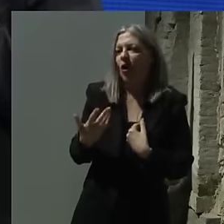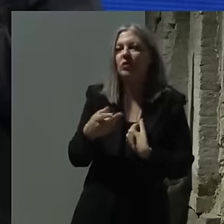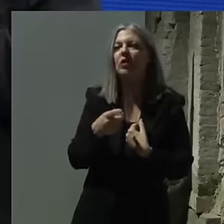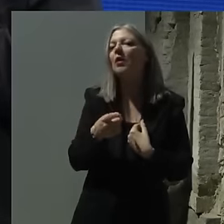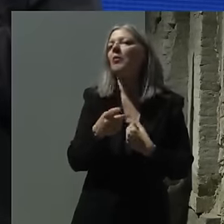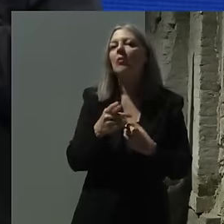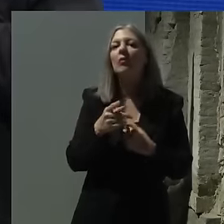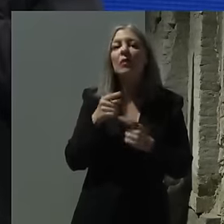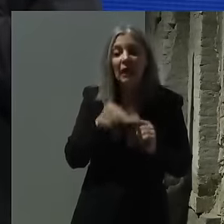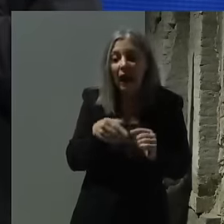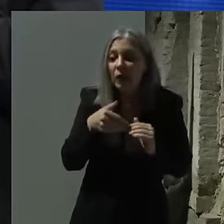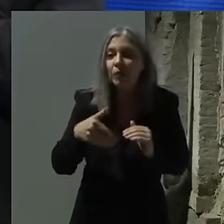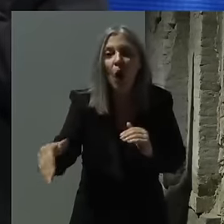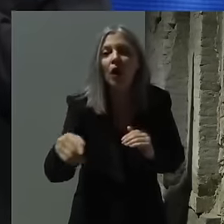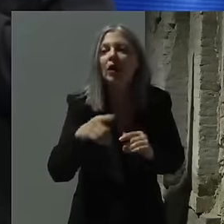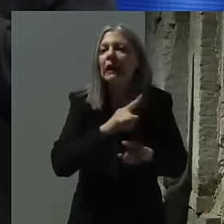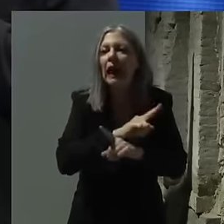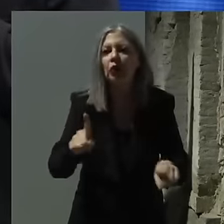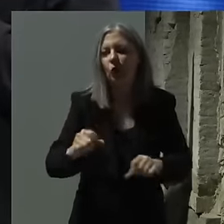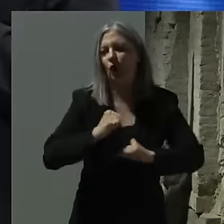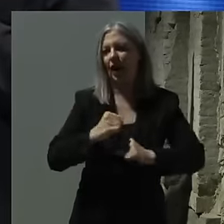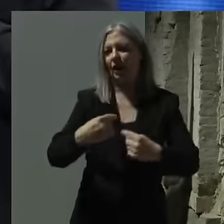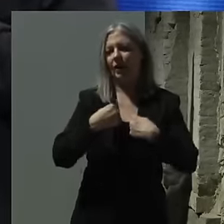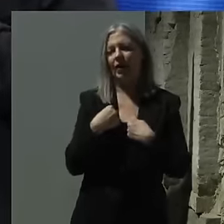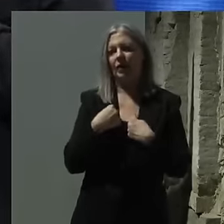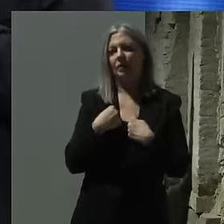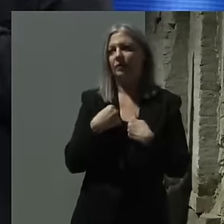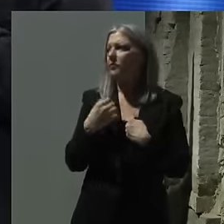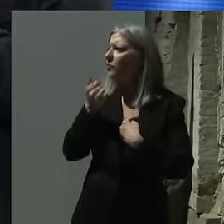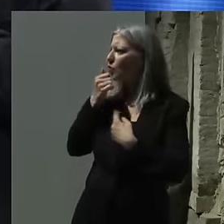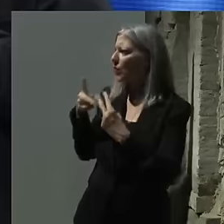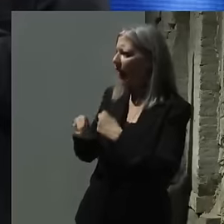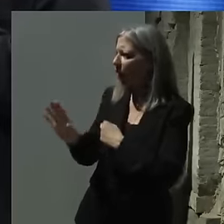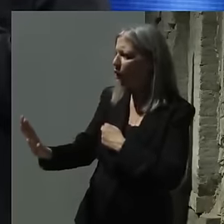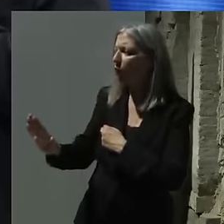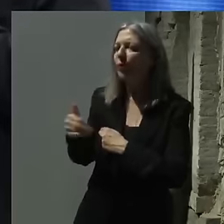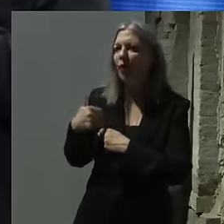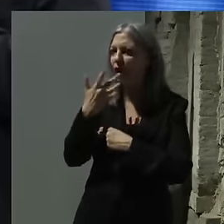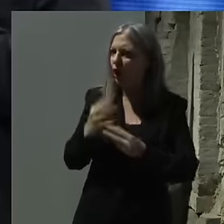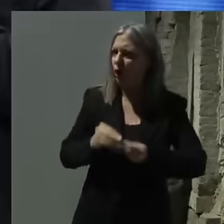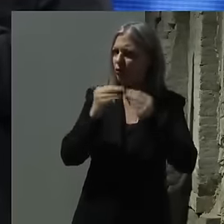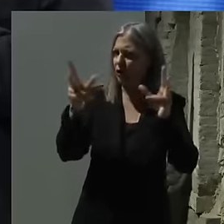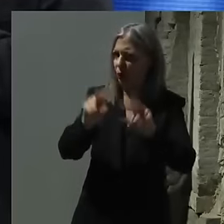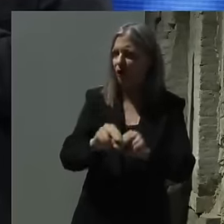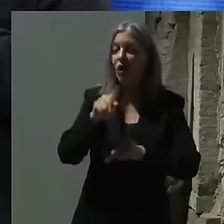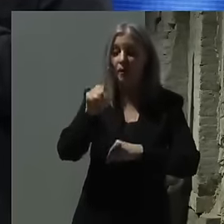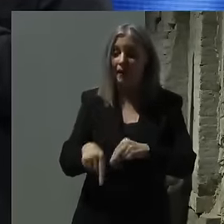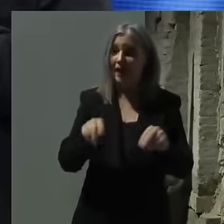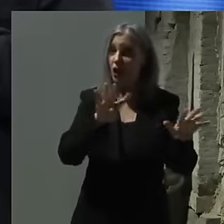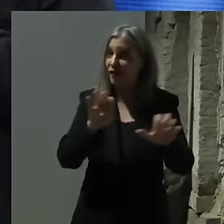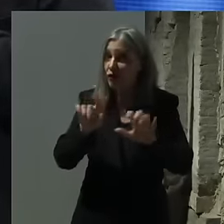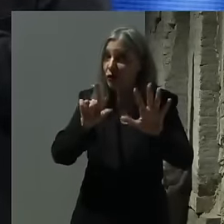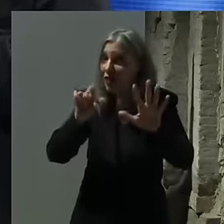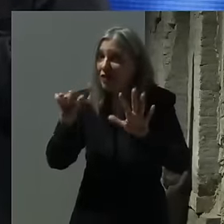stato creduto. Allora, scusami sì. Se ti interrompo perché aiutiamo a ricostruire. Quindi stiamo parlando del 1976 in cui comincia tutta